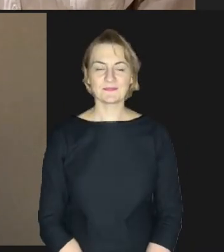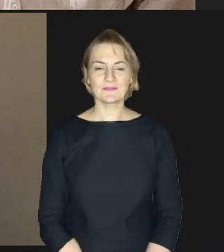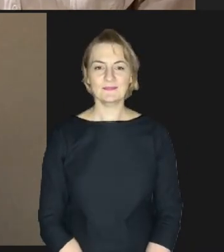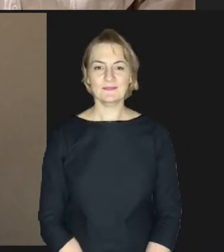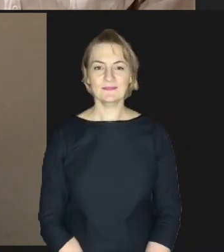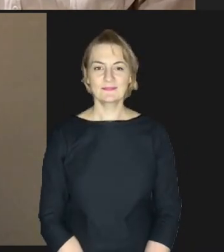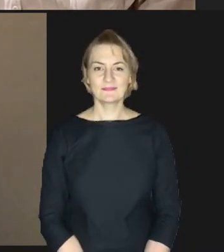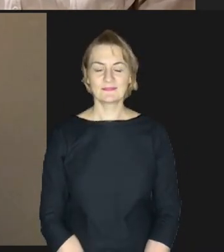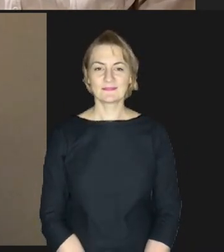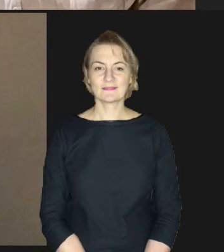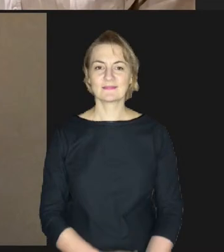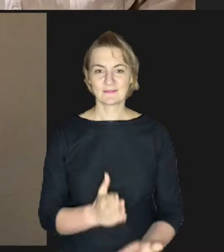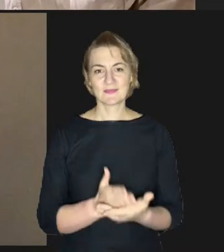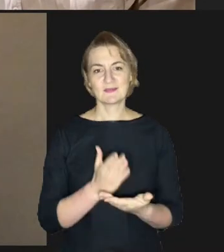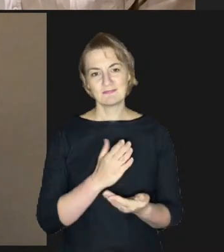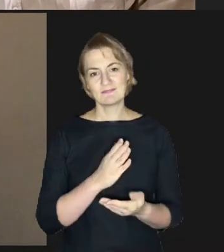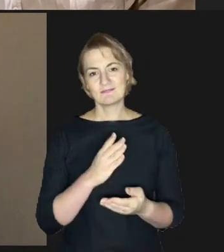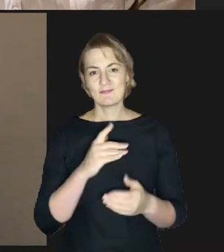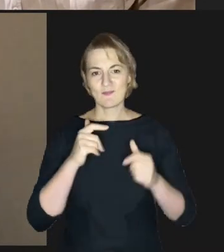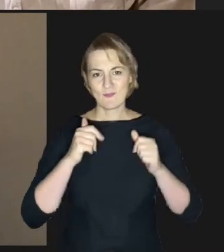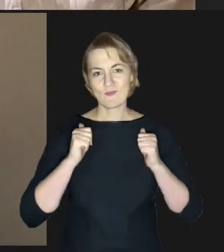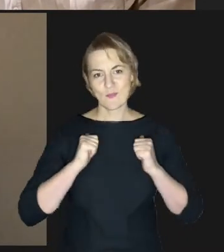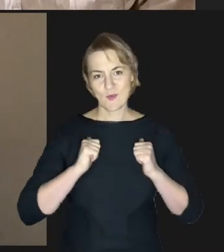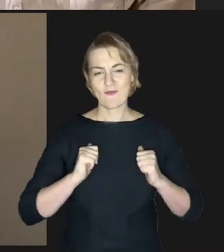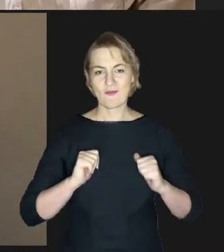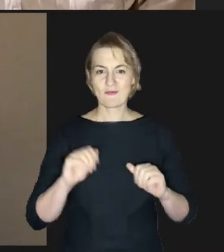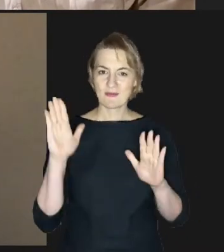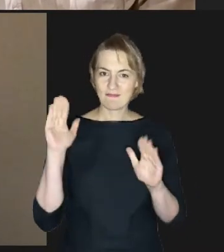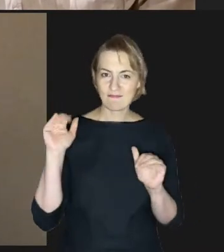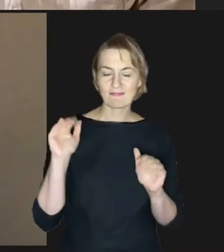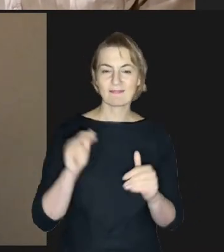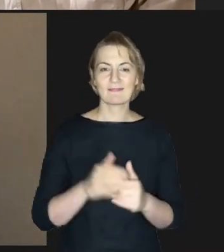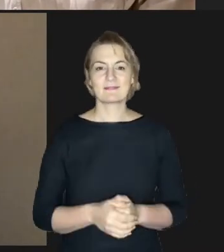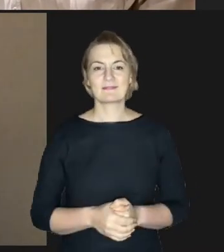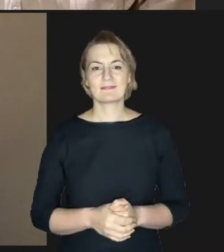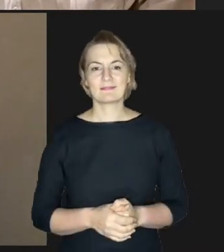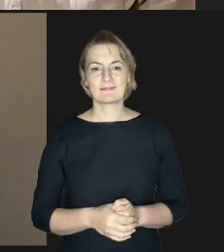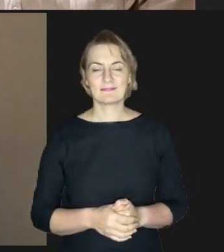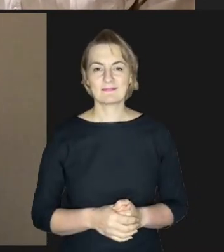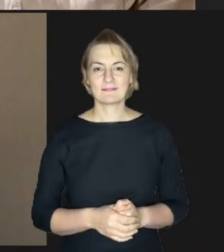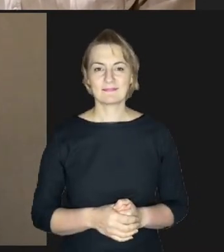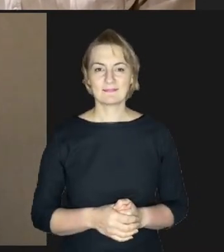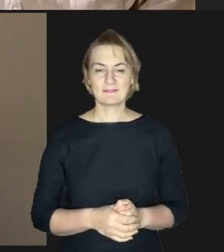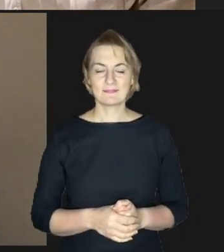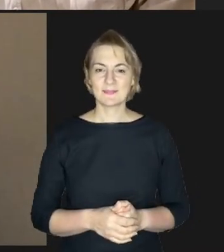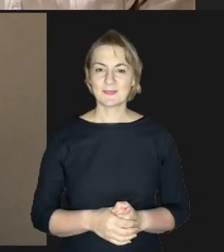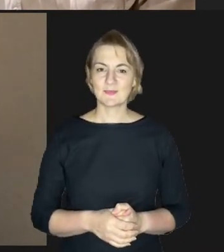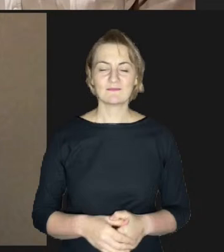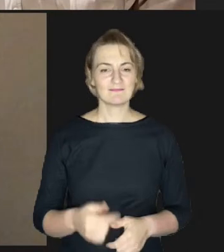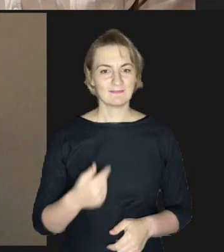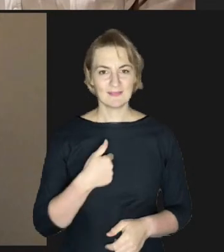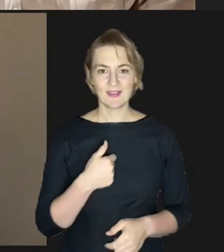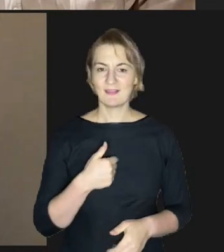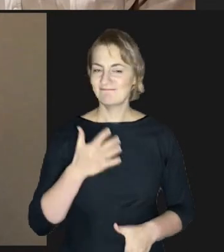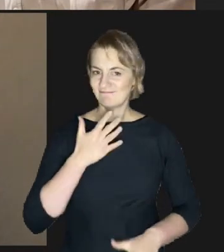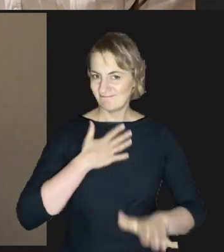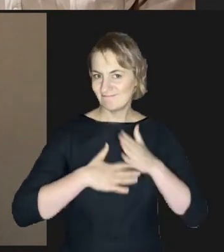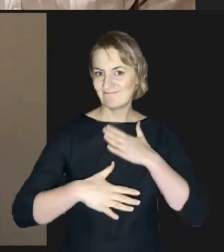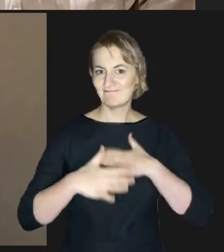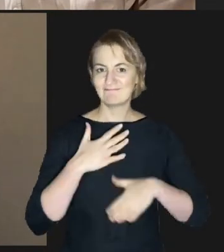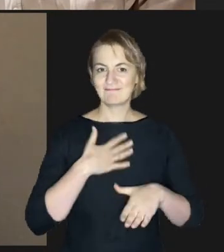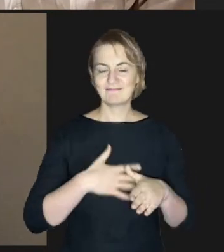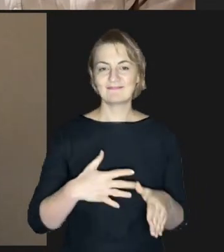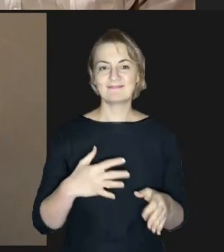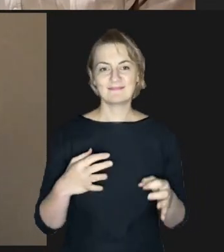Cóż, będziemy się żegnać powoli. Mm-hmm. Bardzo się ja osobiście cieszę,